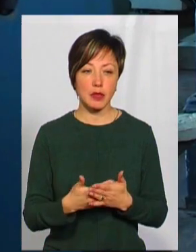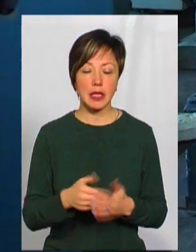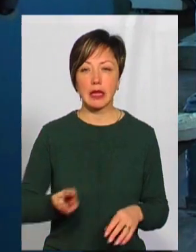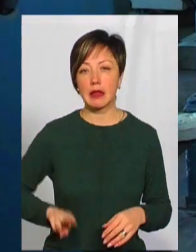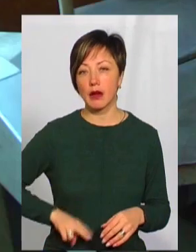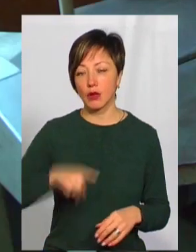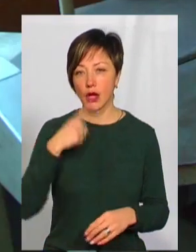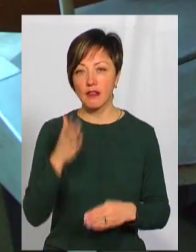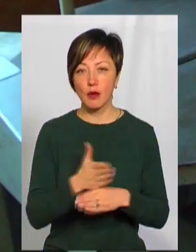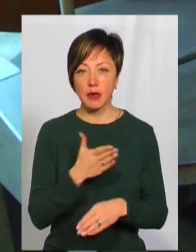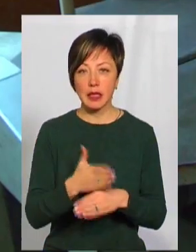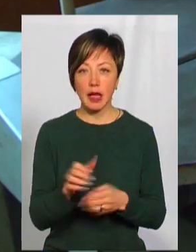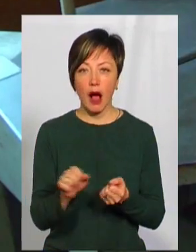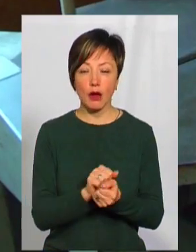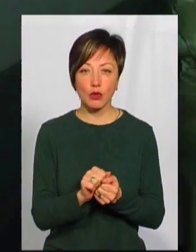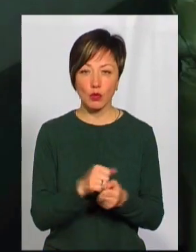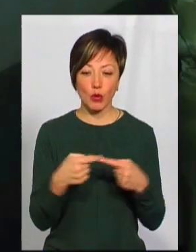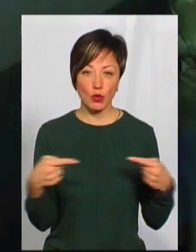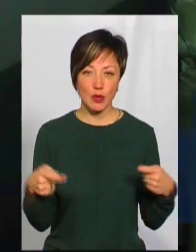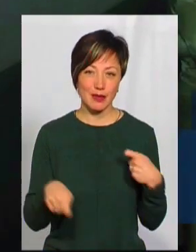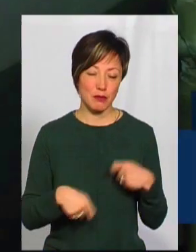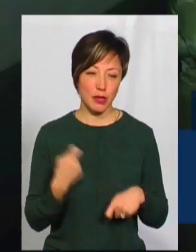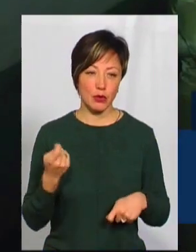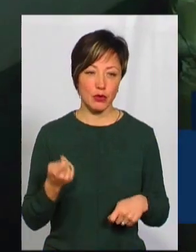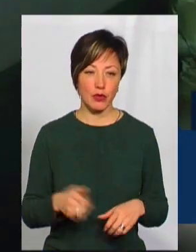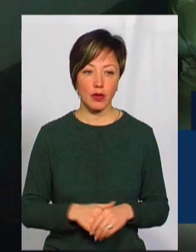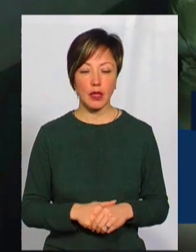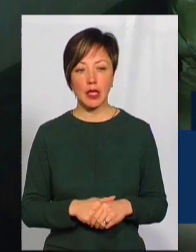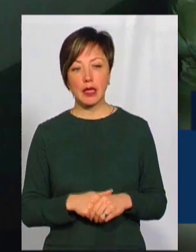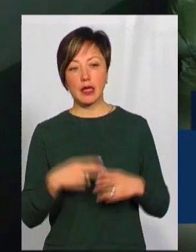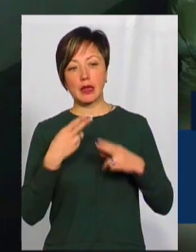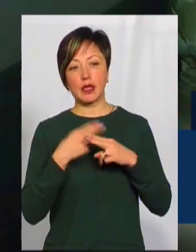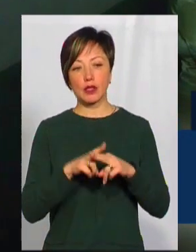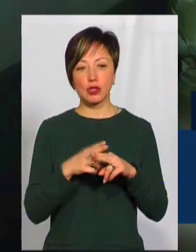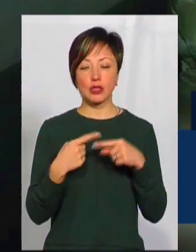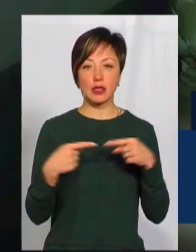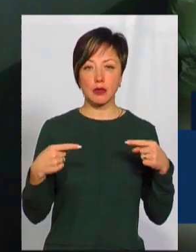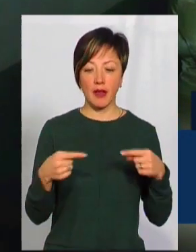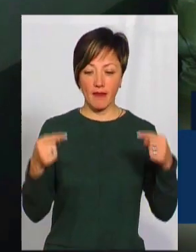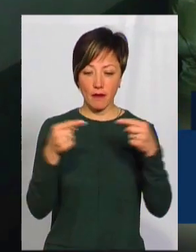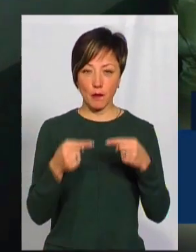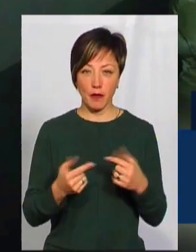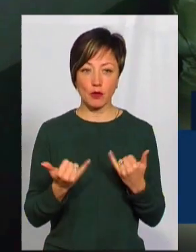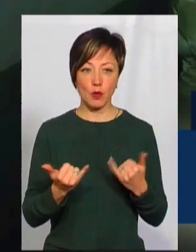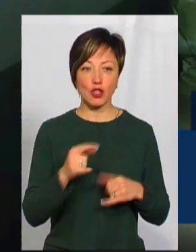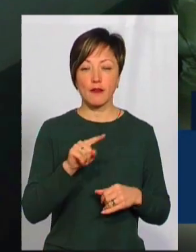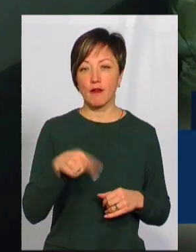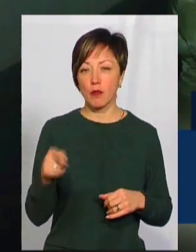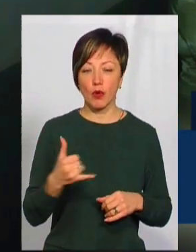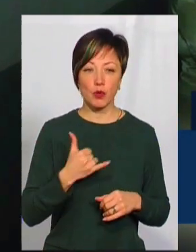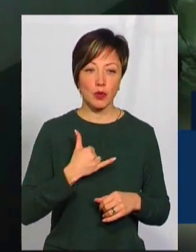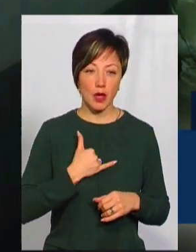каже, виробництво картонної продукції збиткове. Технічних засобів, які відповідали б сьогоднішнім вимогам, в